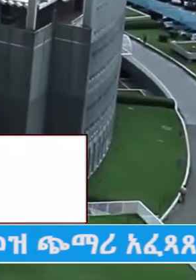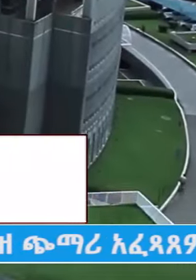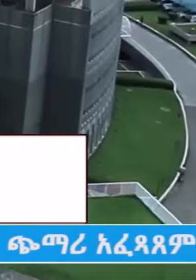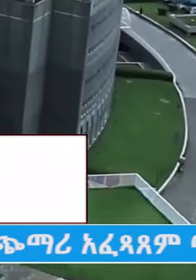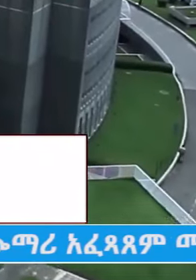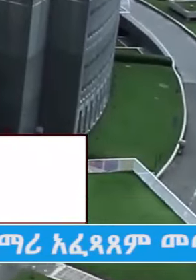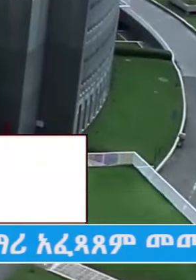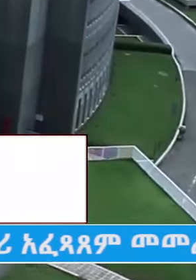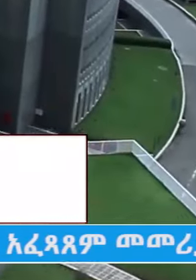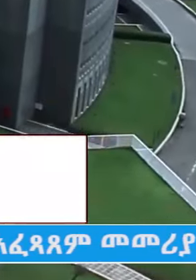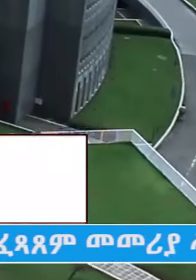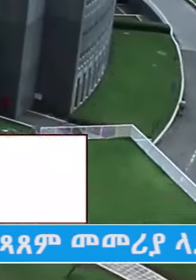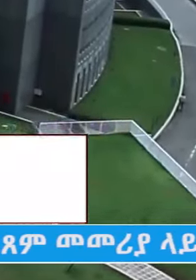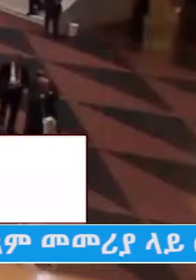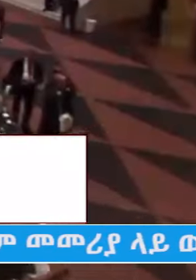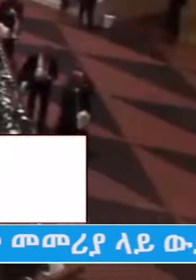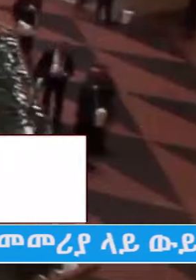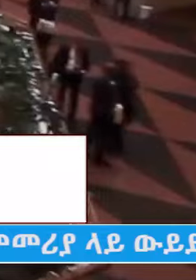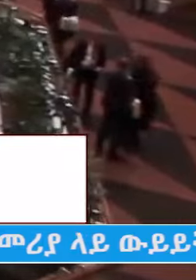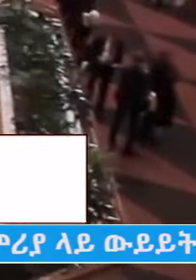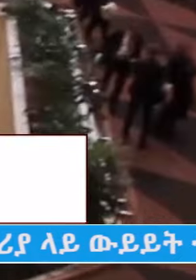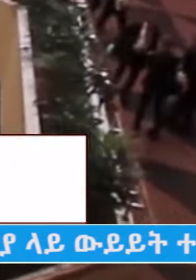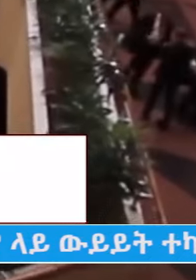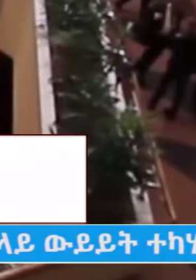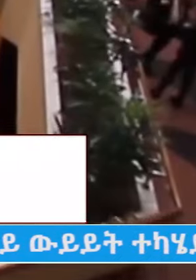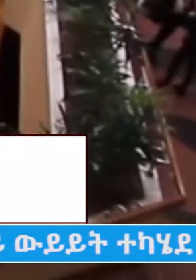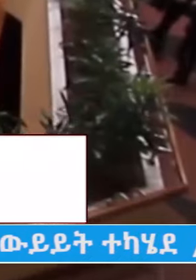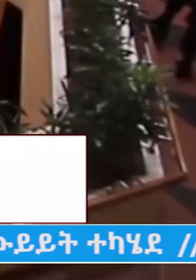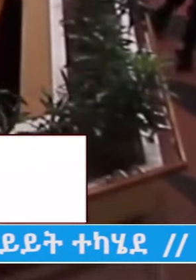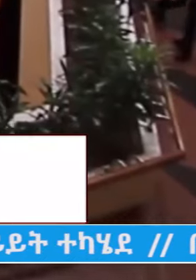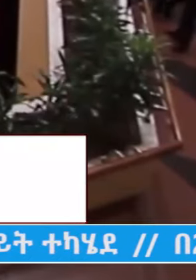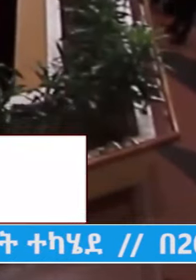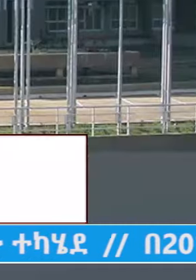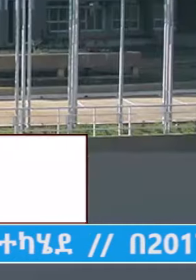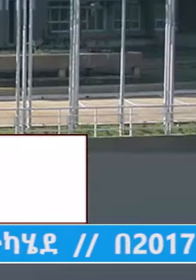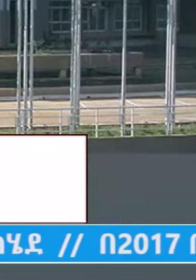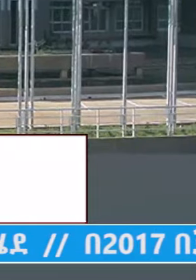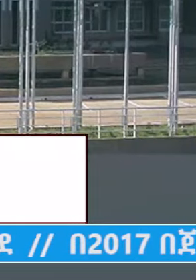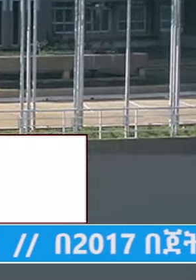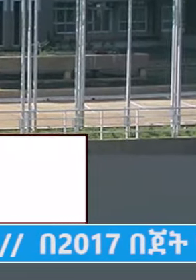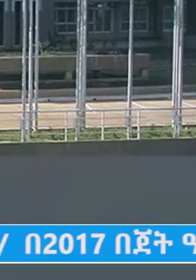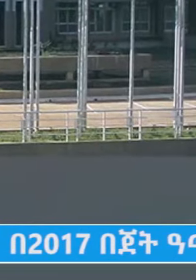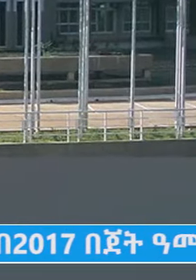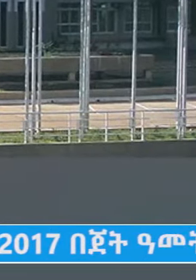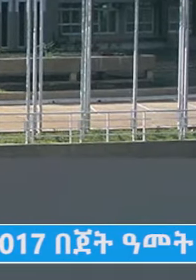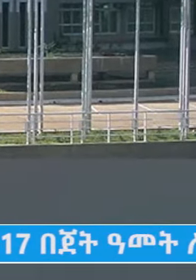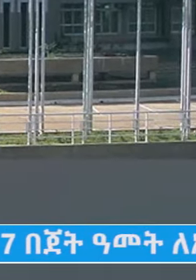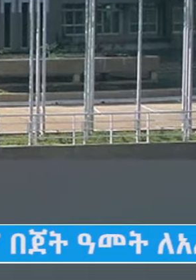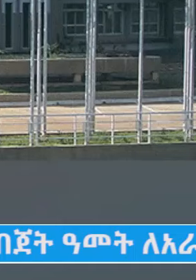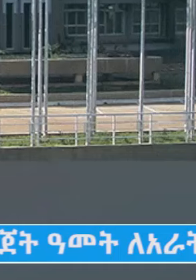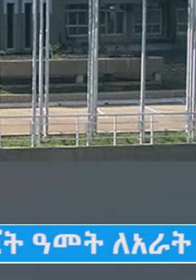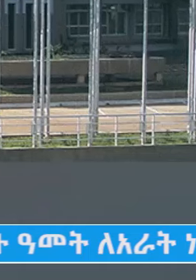መርቀዋል። ዋና ጸሐፊው በኢትዮጵያ ቆይታቸው በአመታዊ የተመድ አፍሪካ ህብረት ኃላፊዎች ስብሰባ ላይ ይካፈላሉ ተብሎ